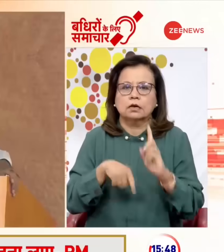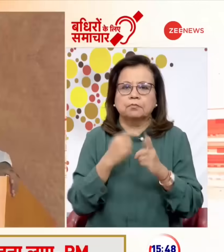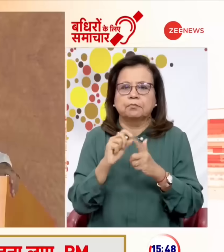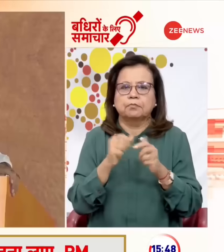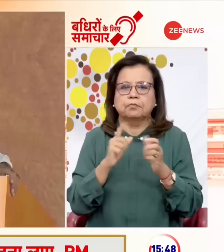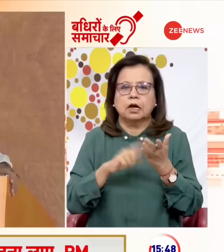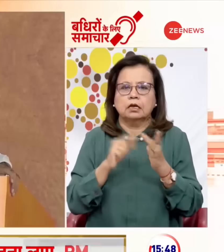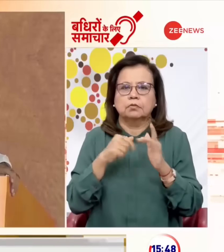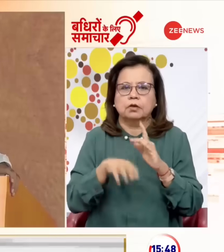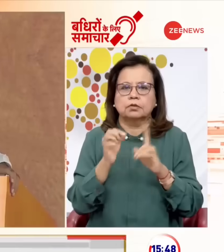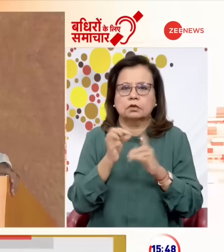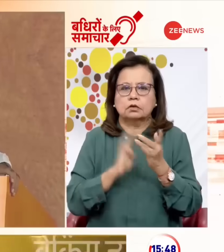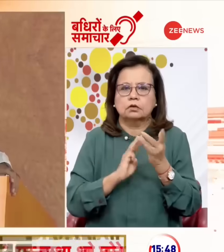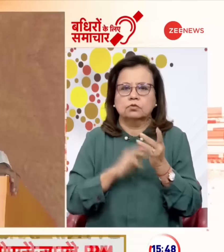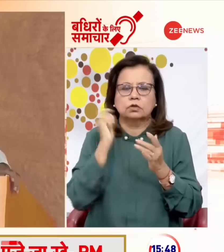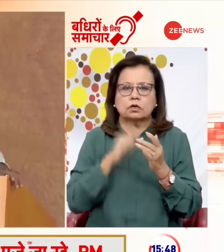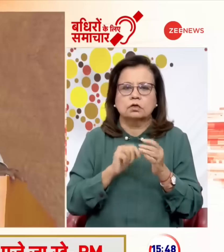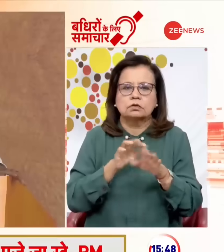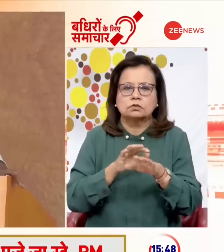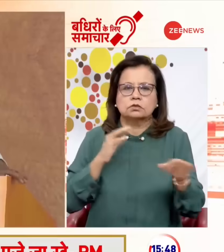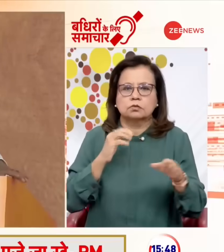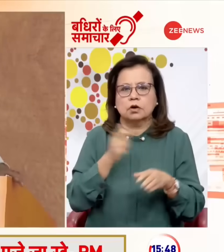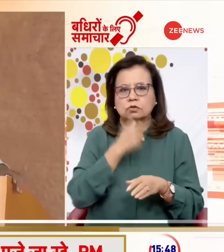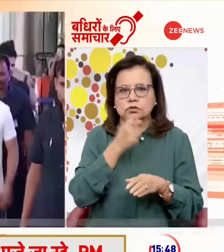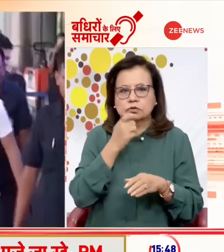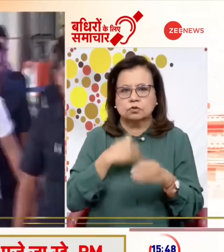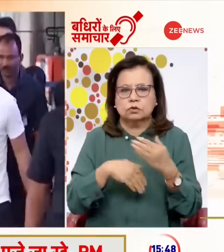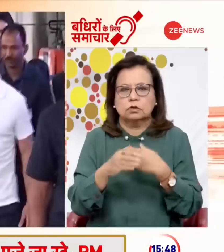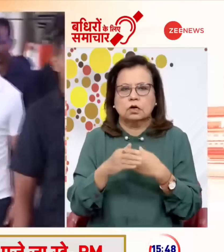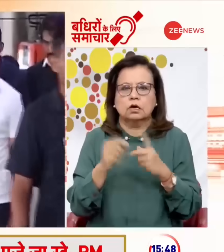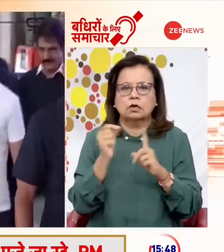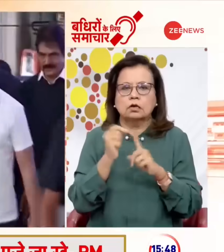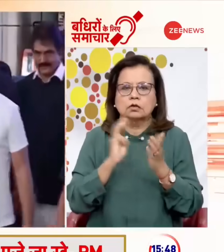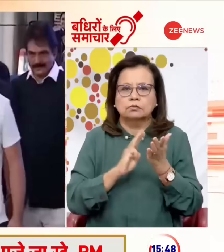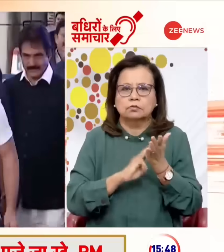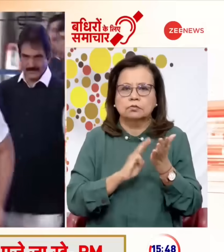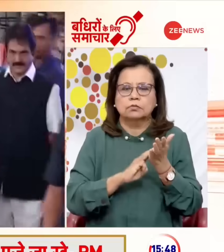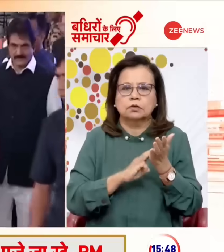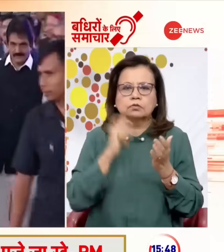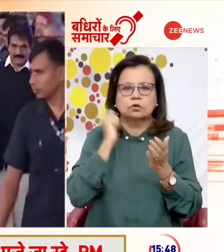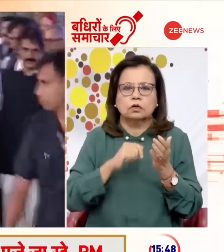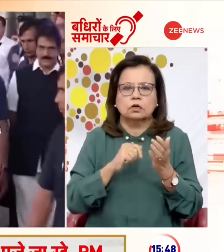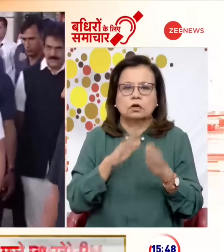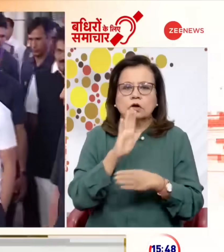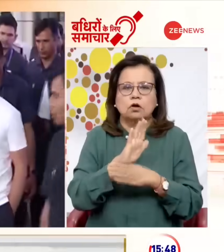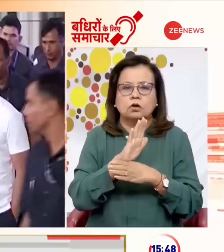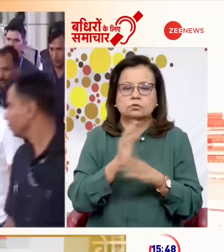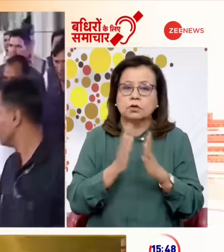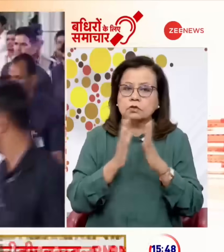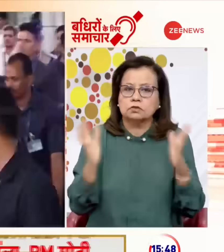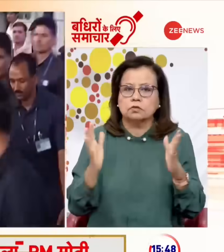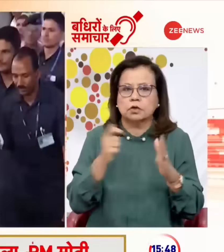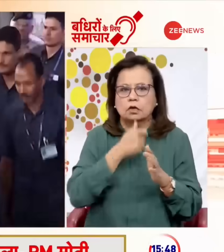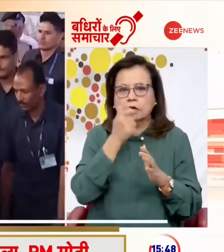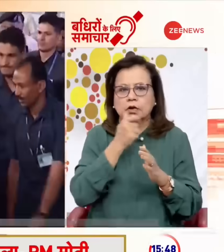राजस्थान के पाली में प्रधानमंत्री मोदी ने जनसभा को संबोधित किया। पीएम मोदी ने कांग्रेस